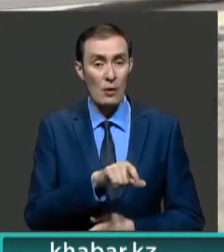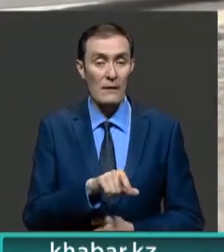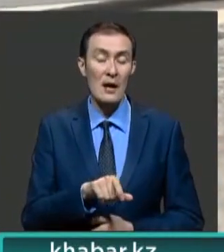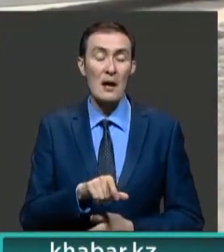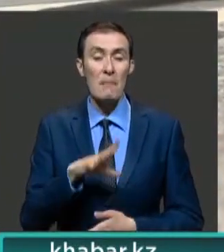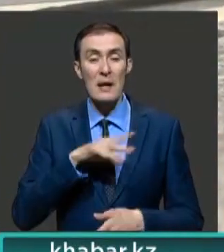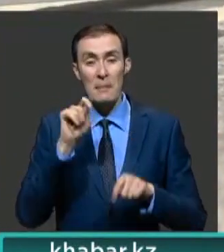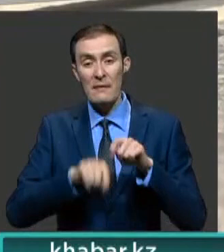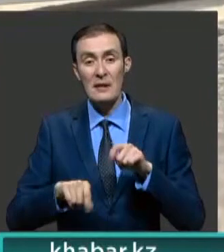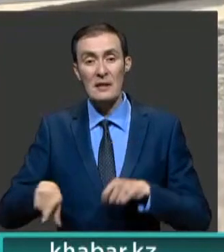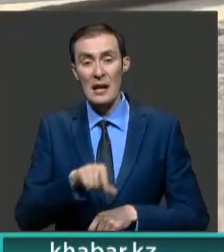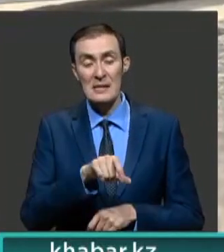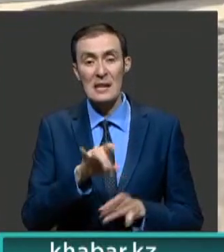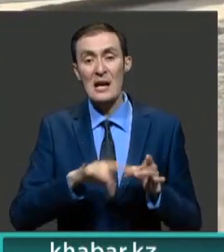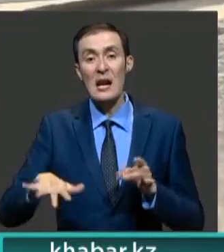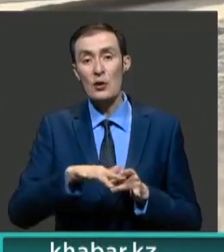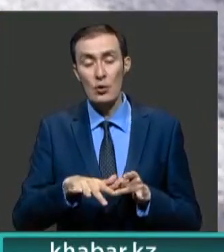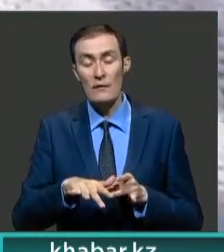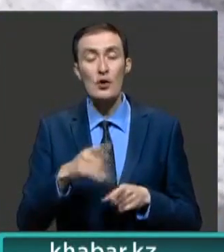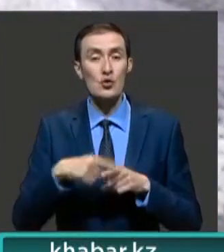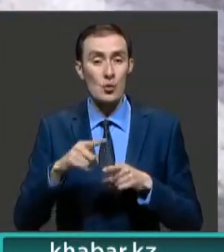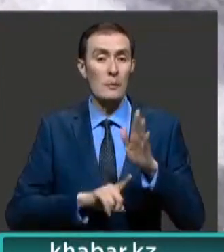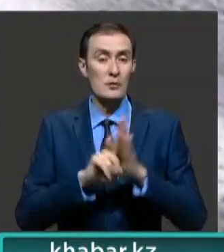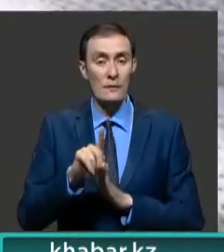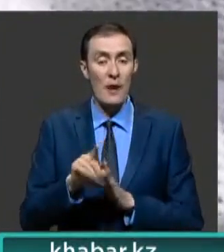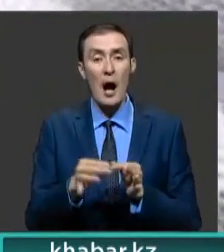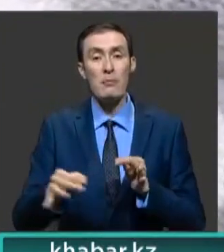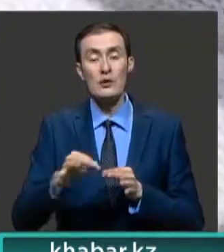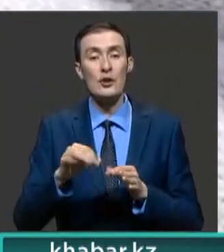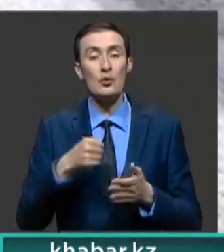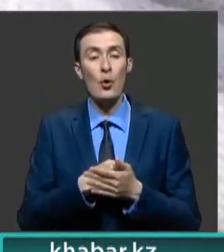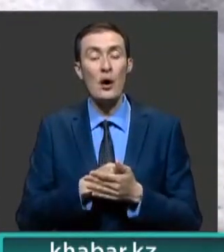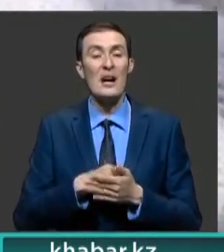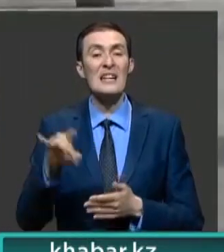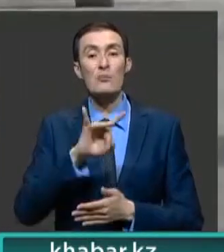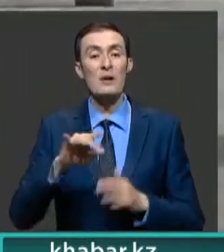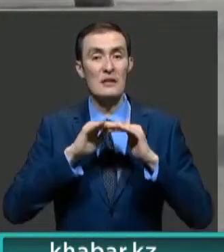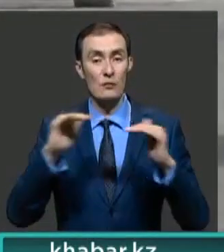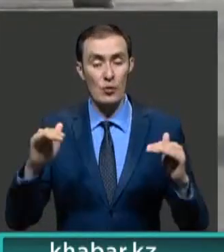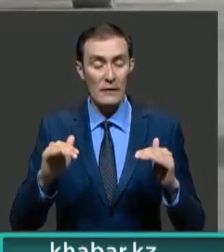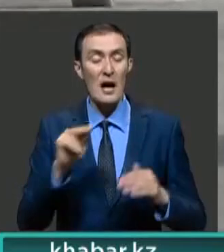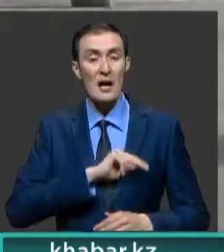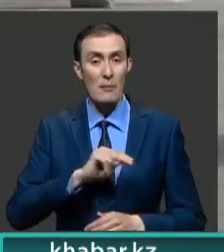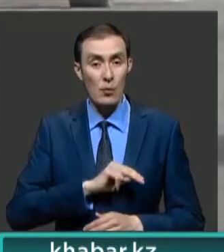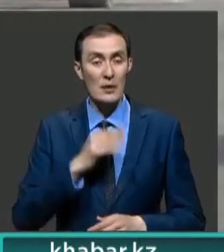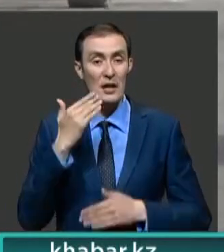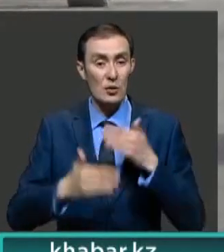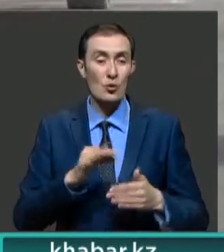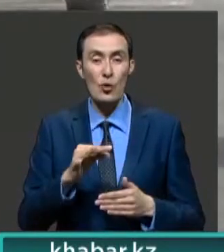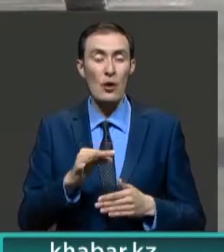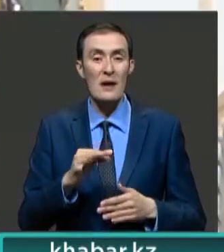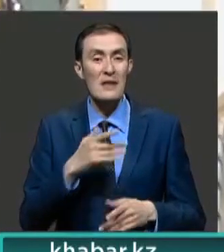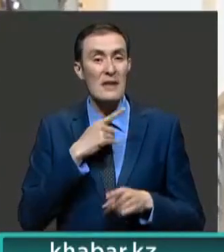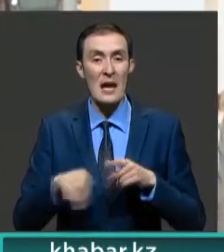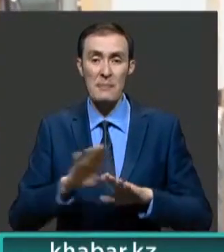года проверены трассы районного значения. Скоро приступят к областным и республиканским дорогам. Работа идет, но не всегда оперативно. В